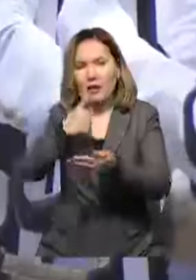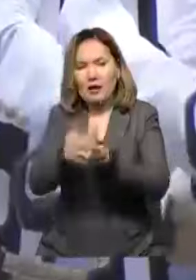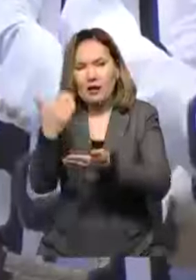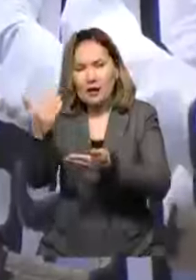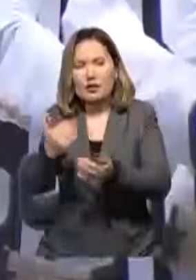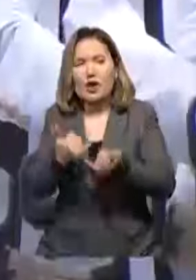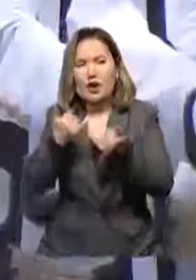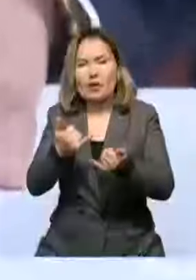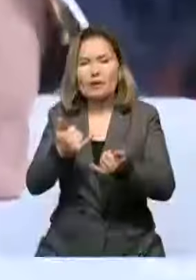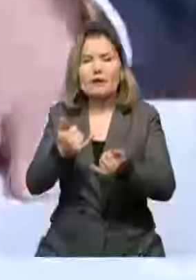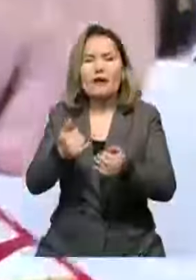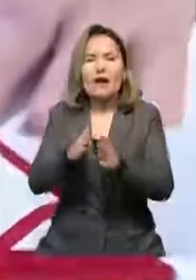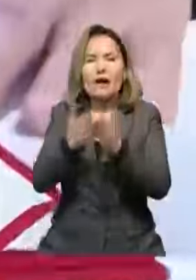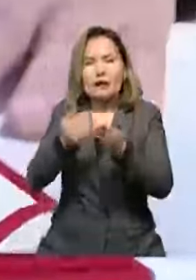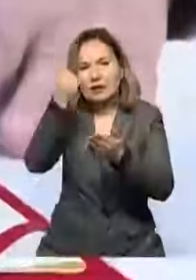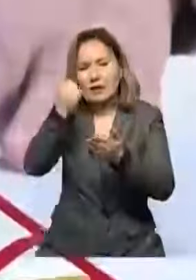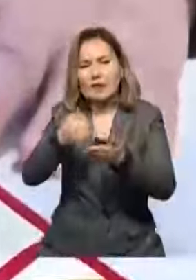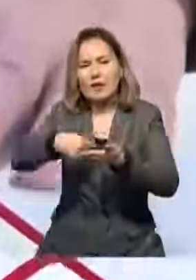кітабына қолтаңба қалдырды.